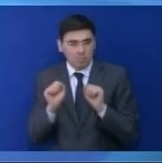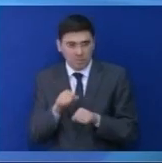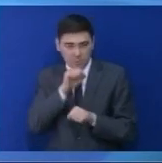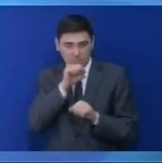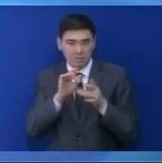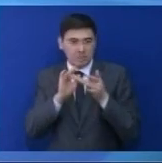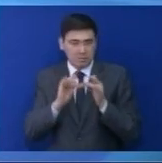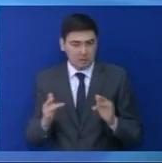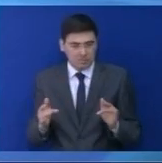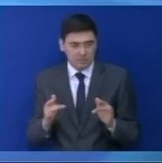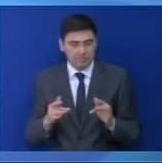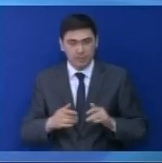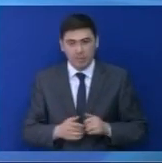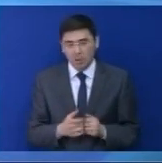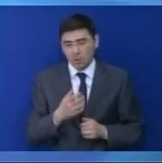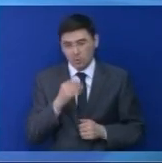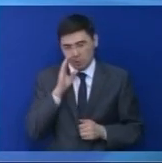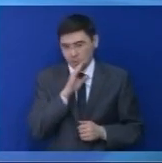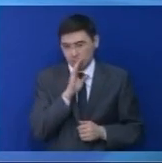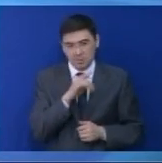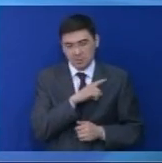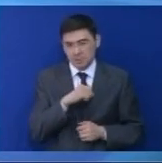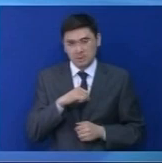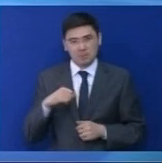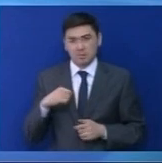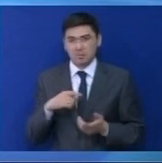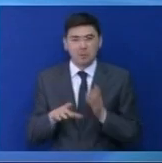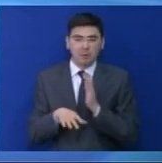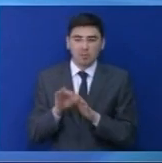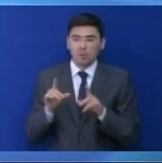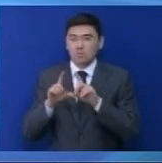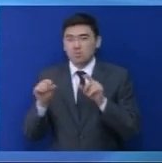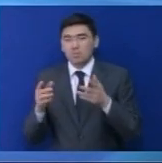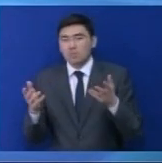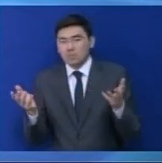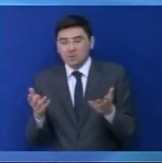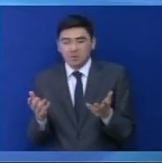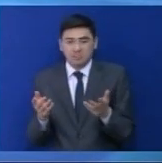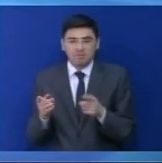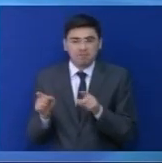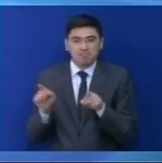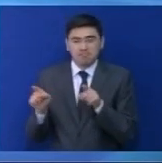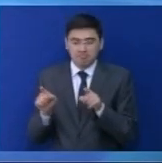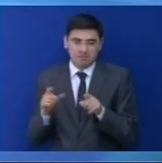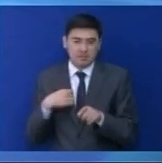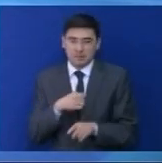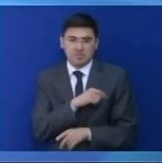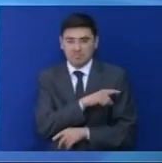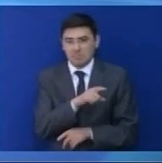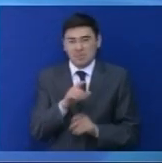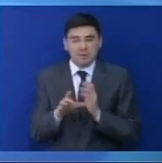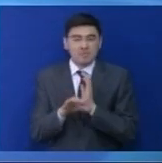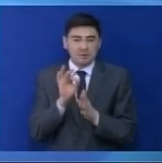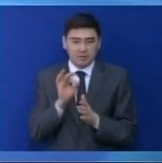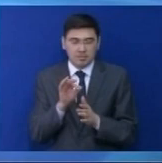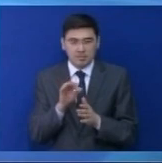нормам, они могут самостоятельно, по своему желанию, выбрать школу, в которой будет учиться их ребенок, вне зависимости от места жительства.